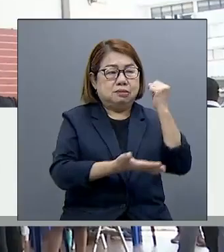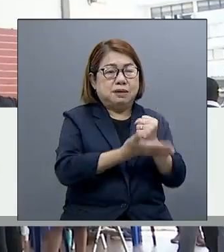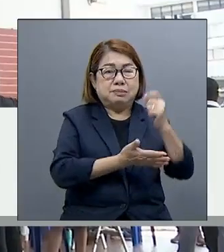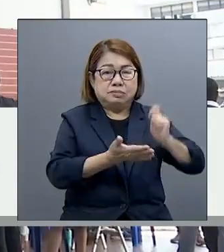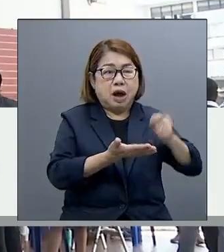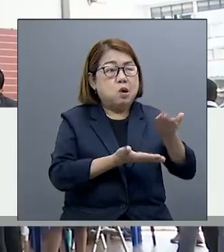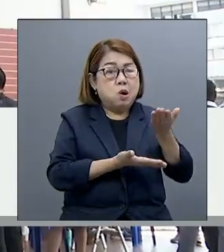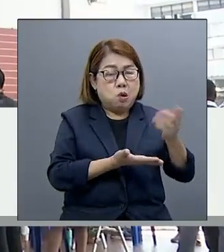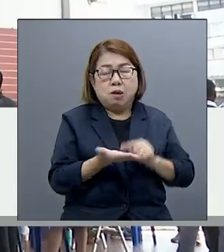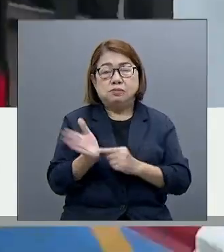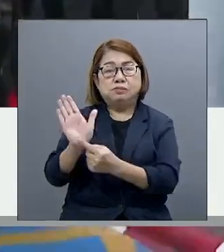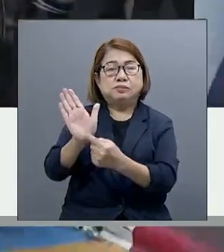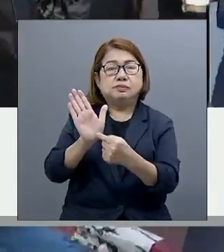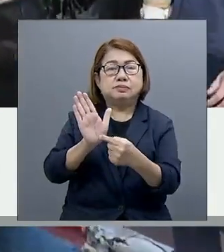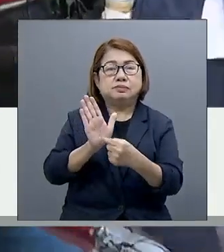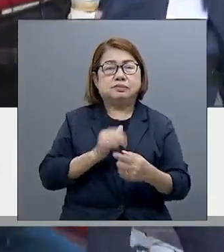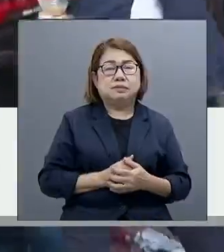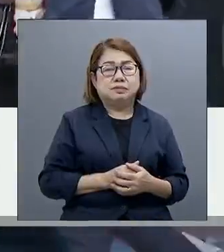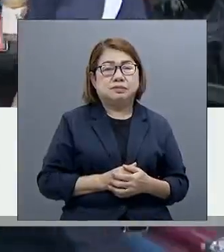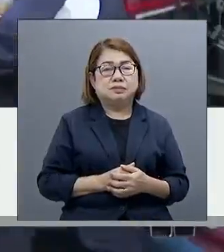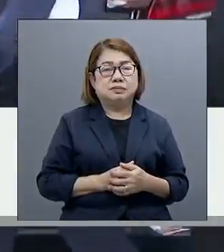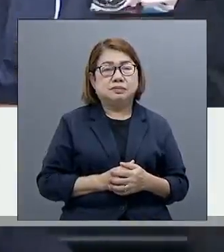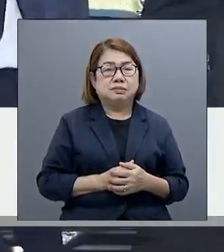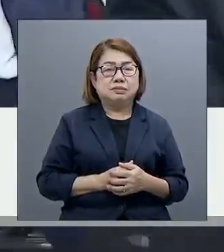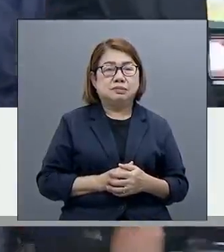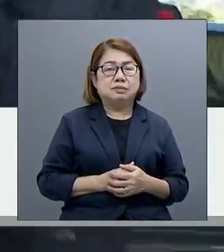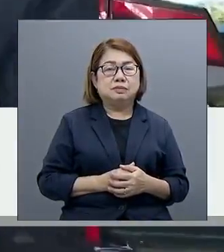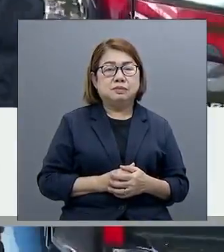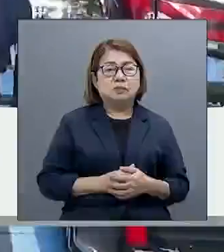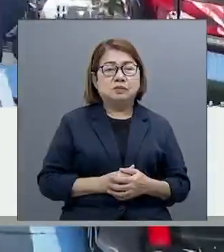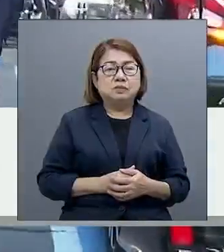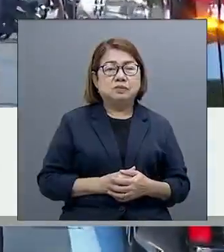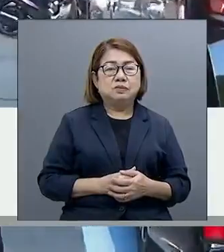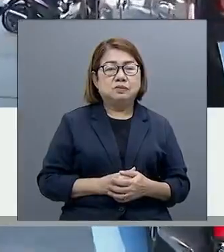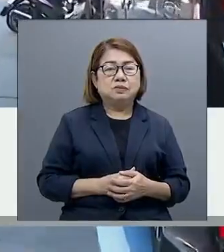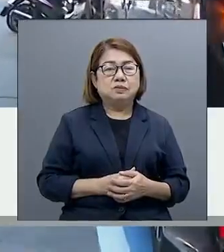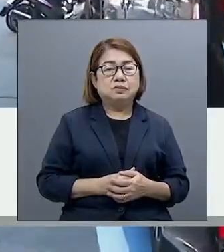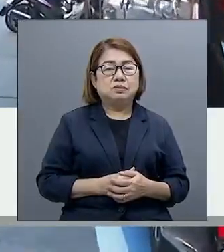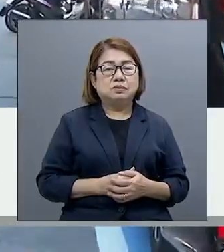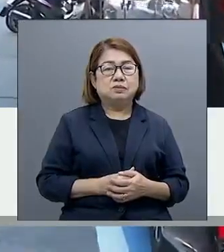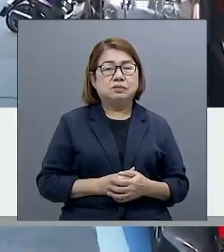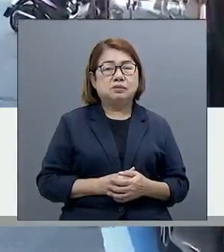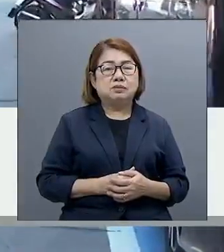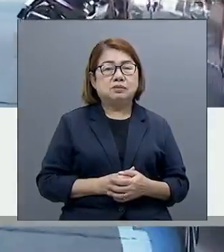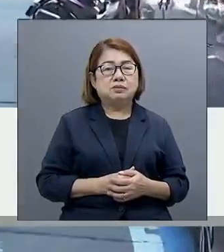ยืนยันตัวตนทั้งคู่ค่ะ เข้าเวรวันนี้เข้าเวรไปมาเราไม่ได้อยู่ด้วย